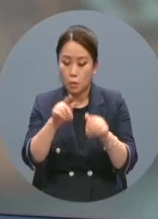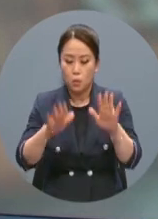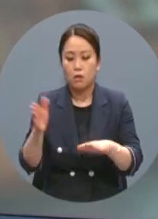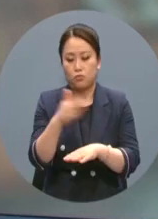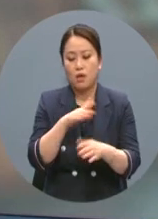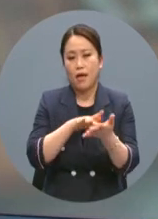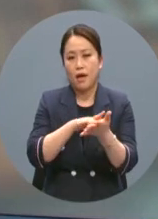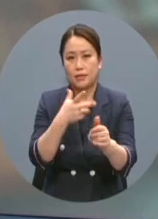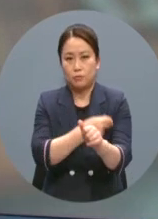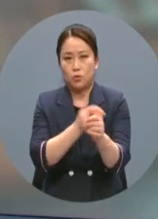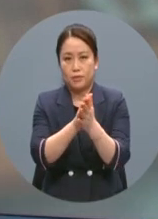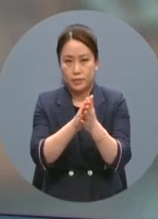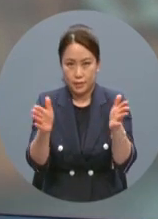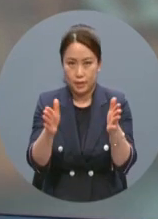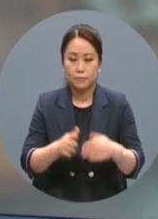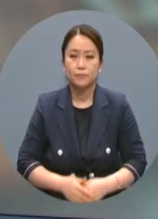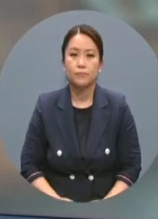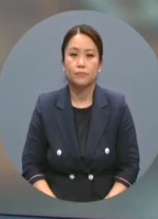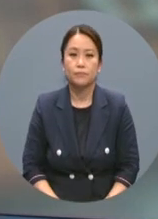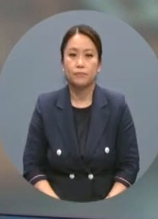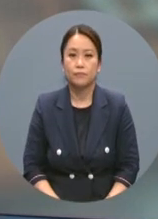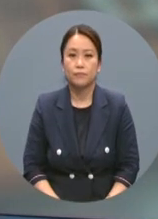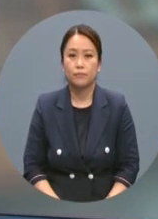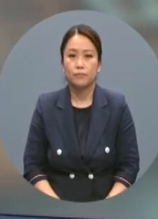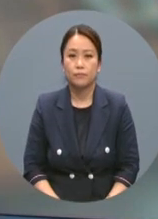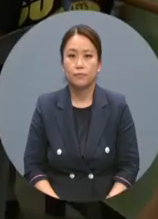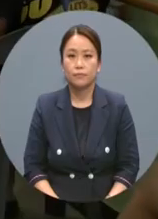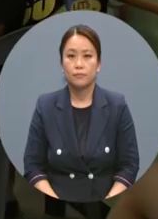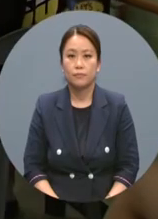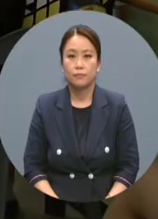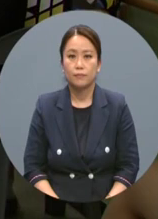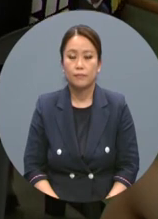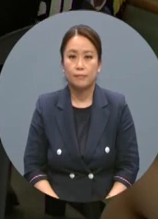접종을 시작했습니다. 첫 소식 조민희 기자가 보도합니다.